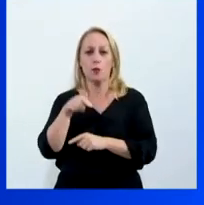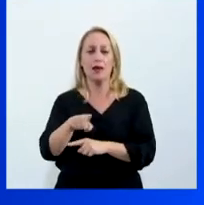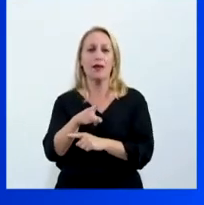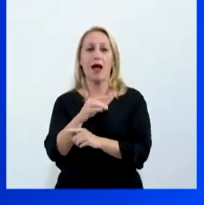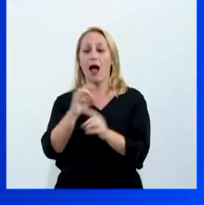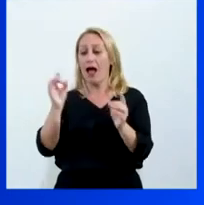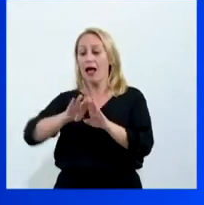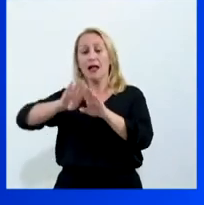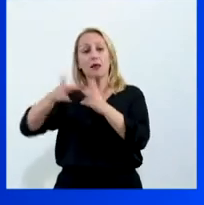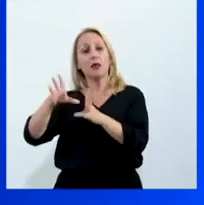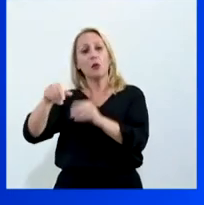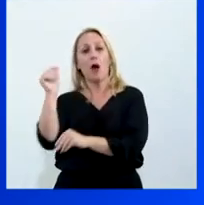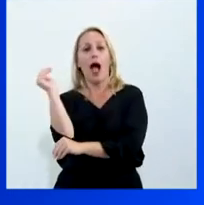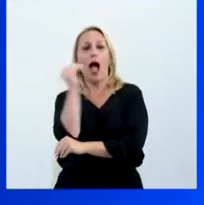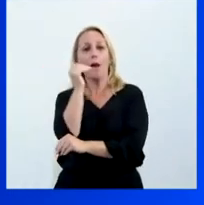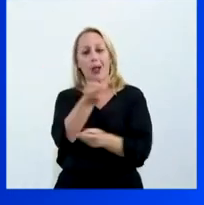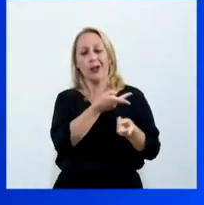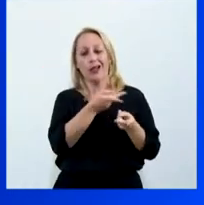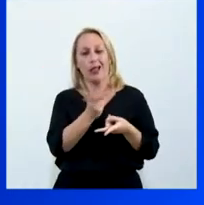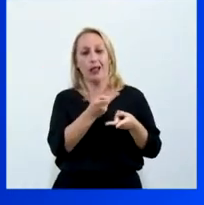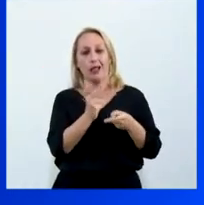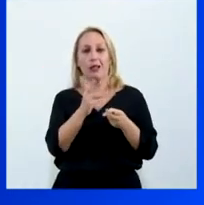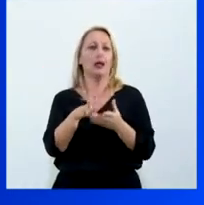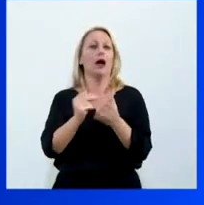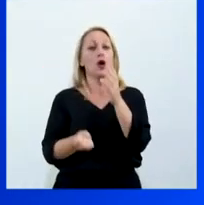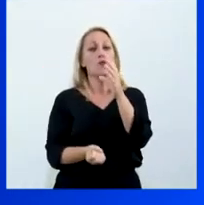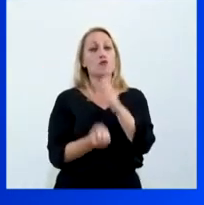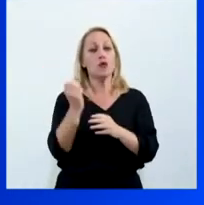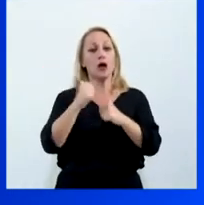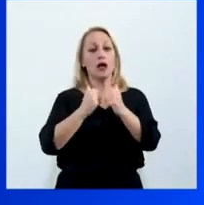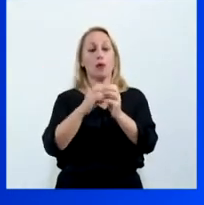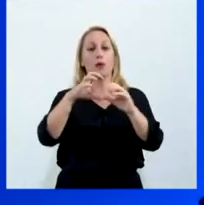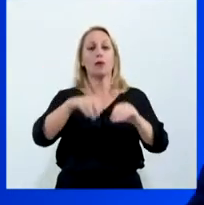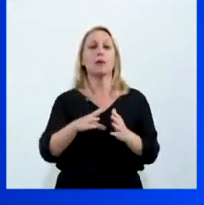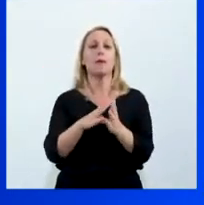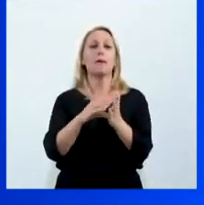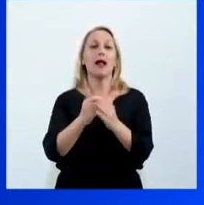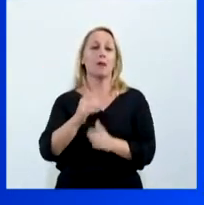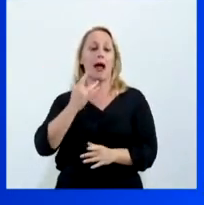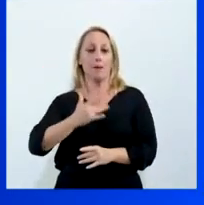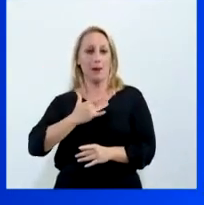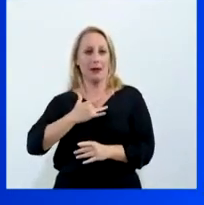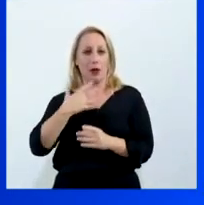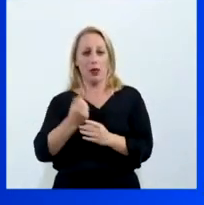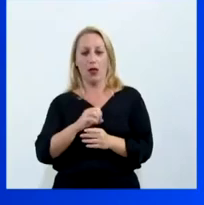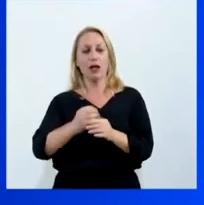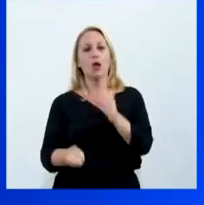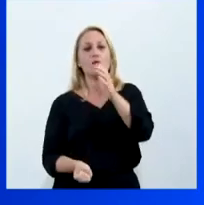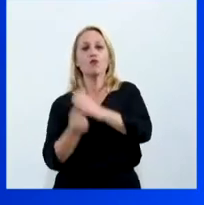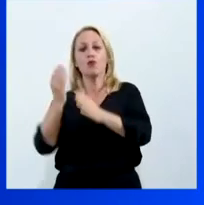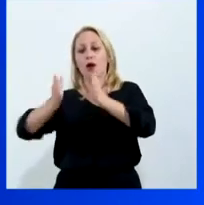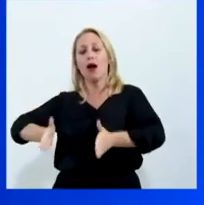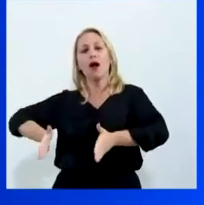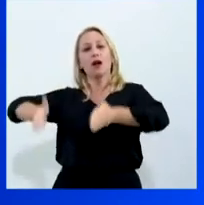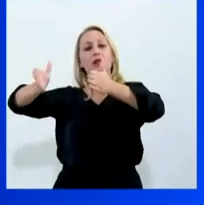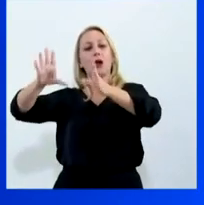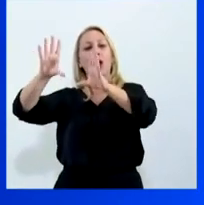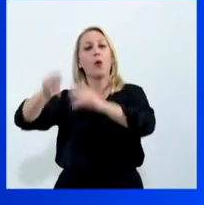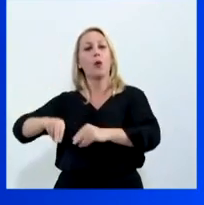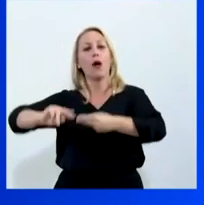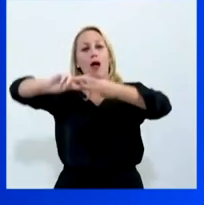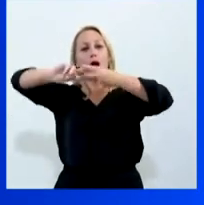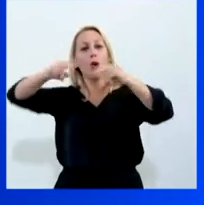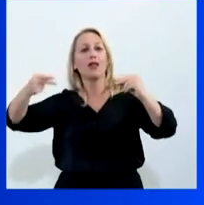επειγόντων περιστατικών, καινούργιες υποδομές. Παραδείγματος χάρη, στο Παπα-Νικολάου θα αποκτήσουμε ένα καινούργιο κτίριο για γονιδιακή